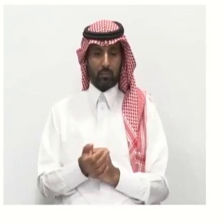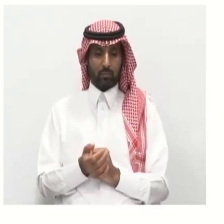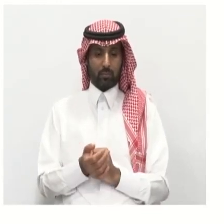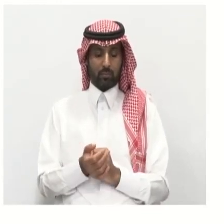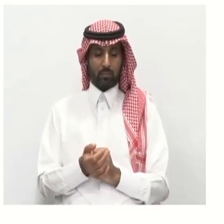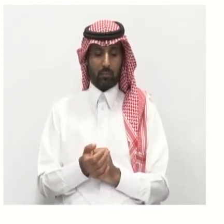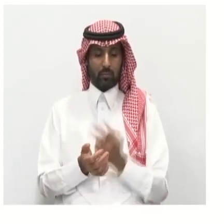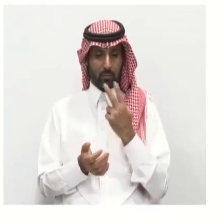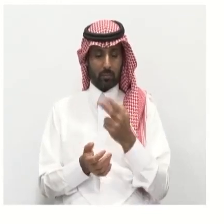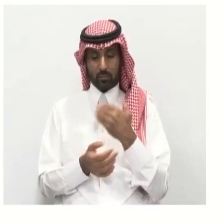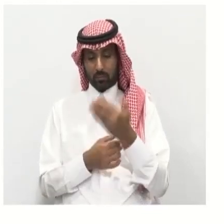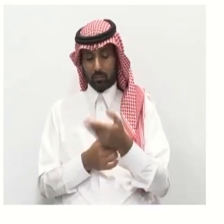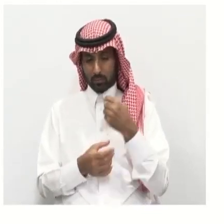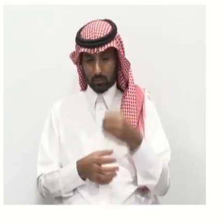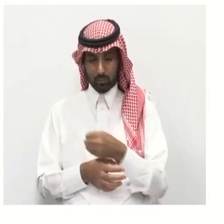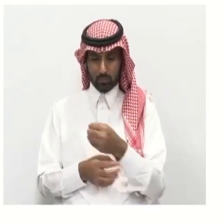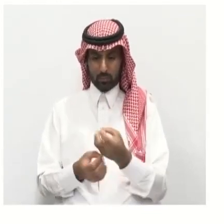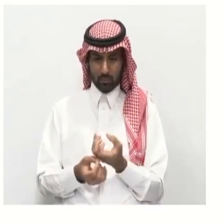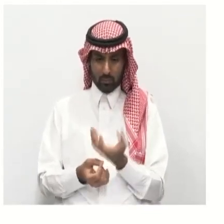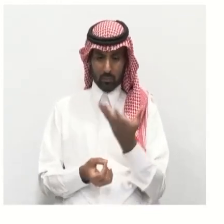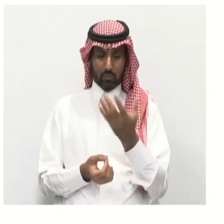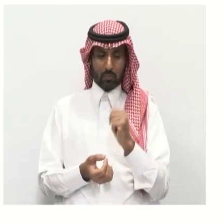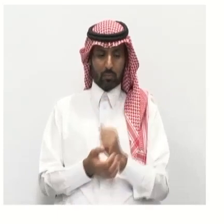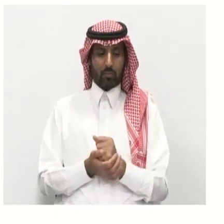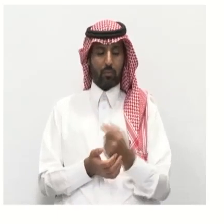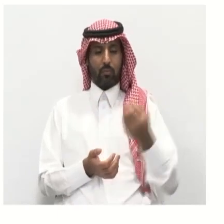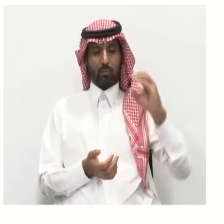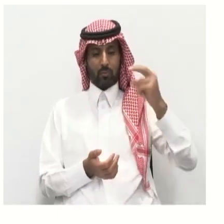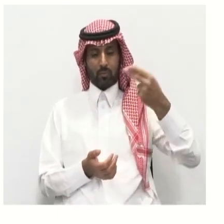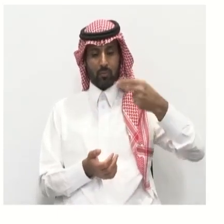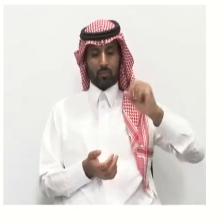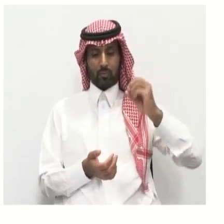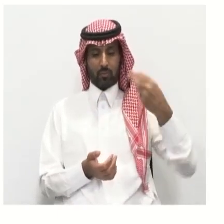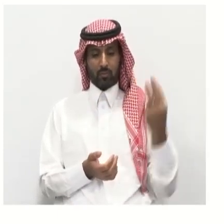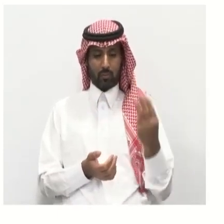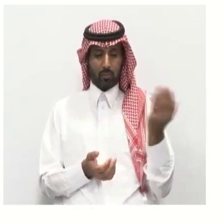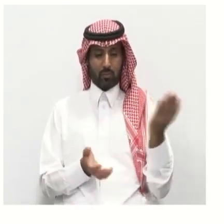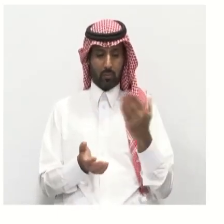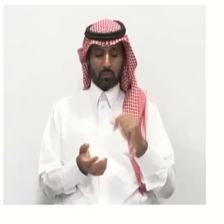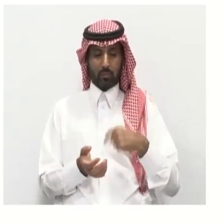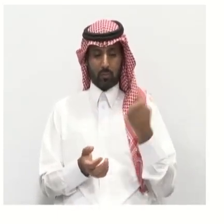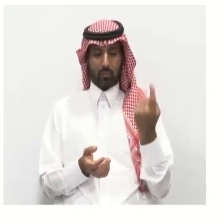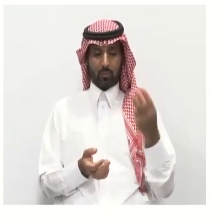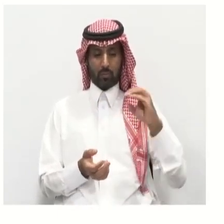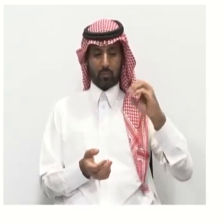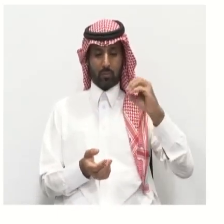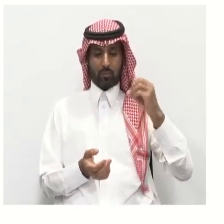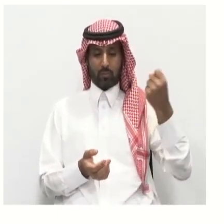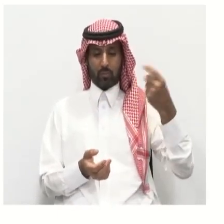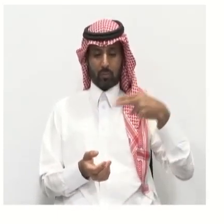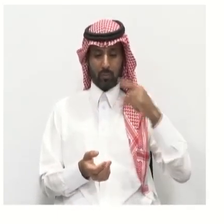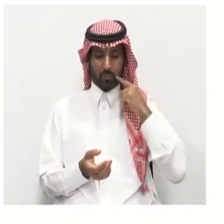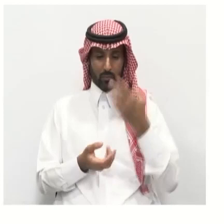غاز لو كان لدينا تفاعل ما بين حمض الخل سي اتش 3 co او اتش